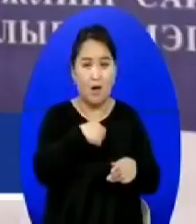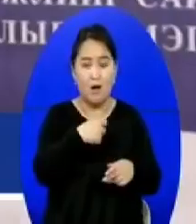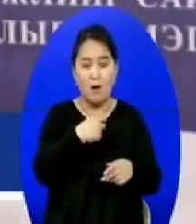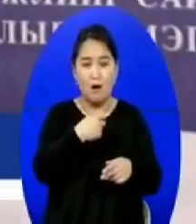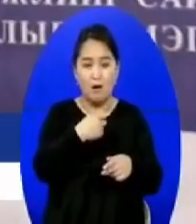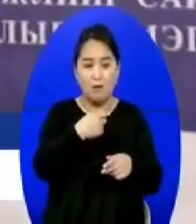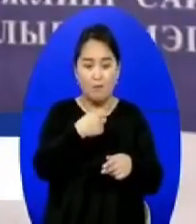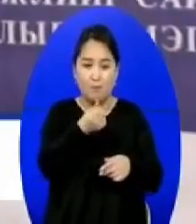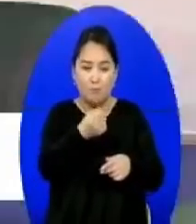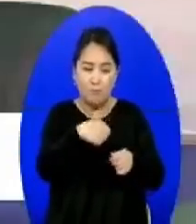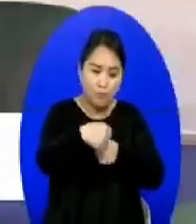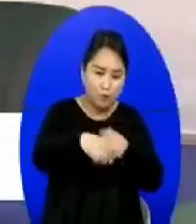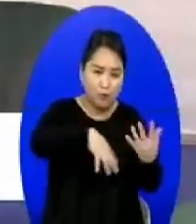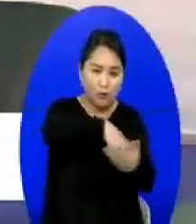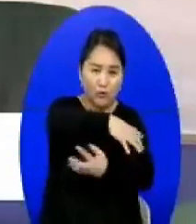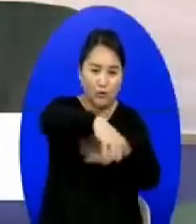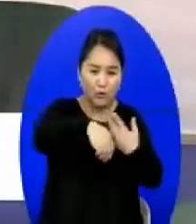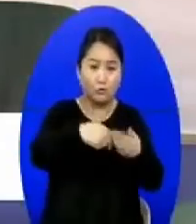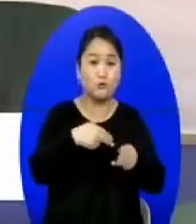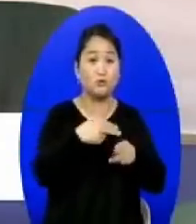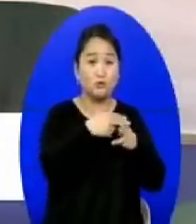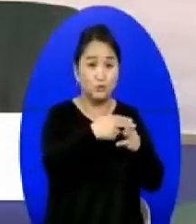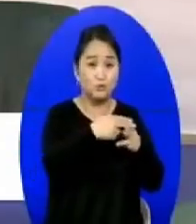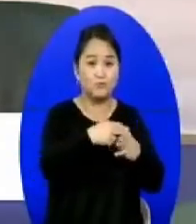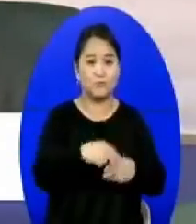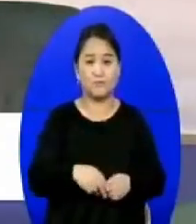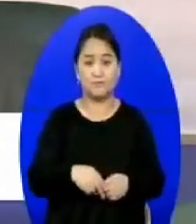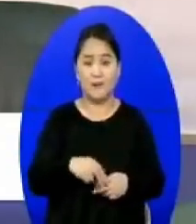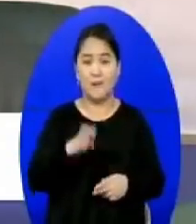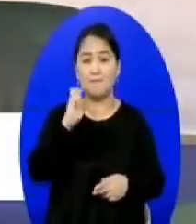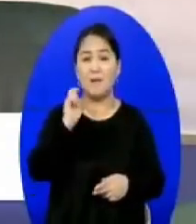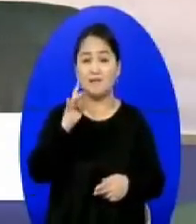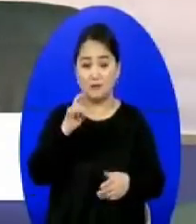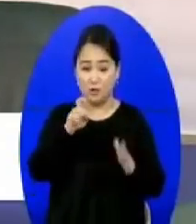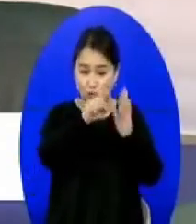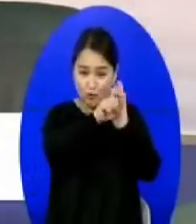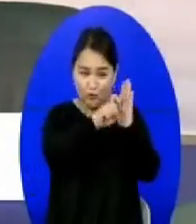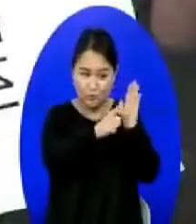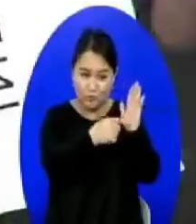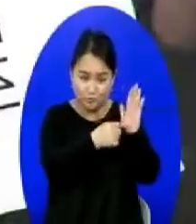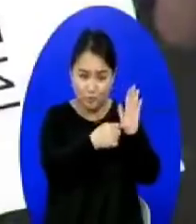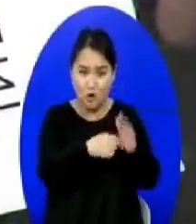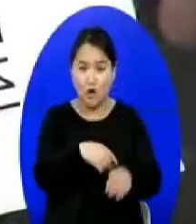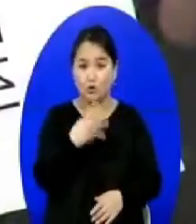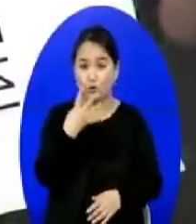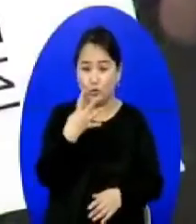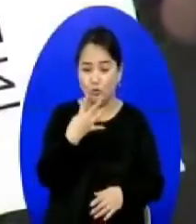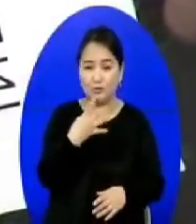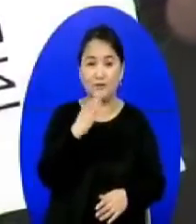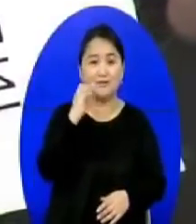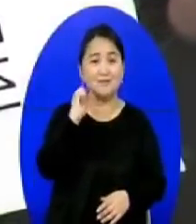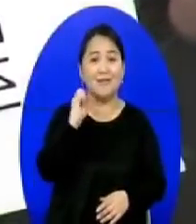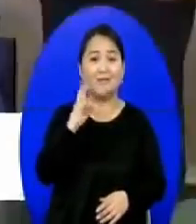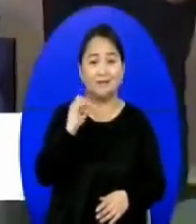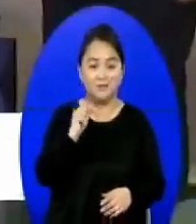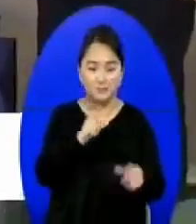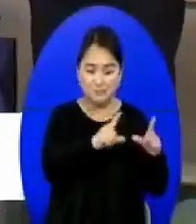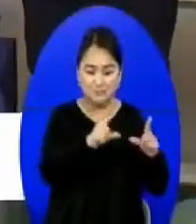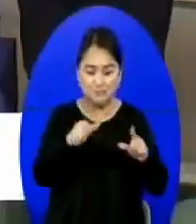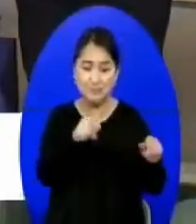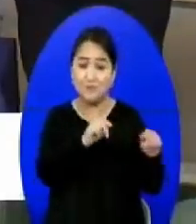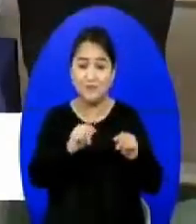санхүүгийн тооцоол хийхэд нь туслана. Тэд энхүү BEST хөтөлбөрийн хүрээнд 4 дахь санамж жижигтэй гарын үсэг зурлаа. Хөтөлбөр амжилттай хэрэгжснээр